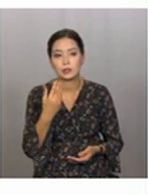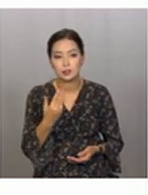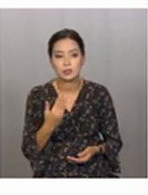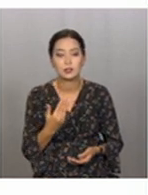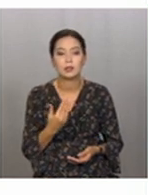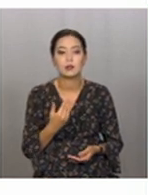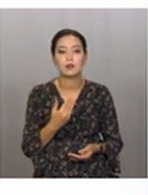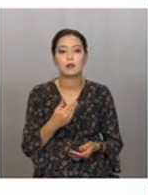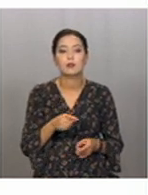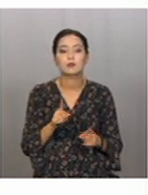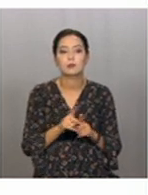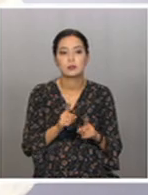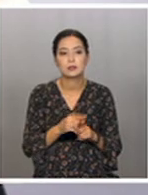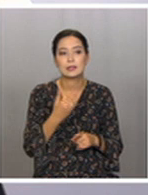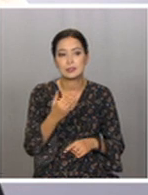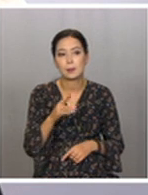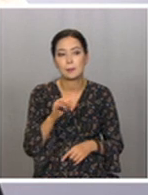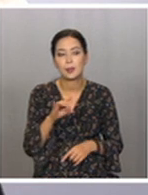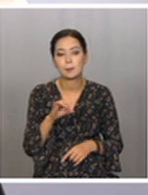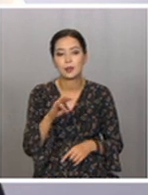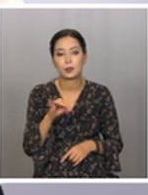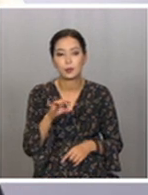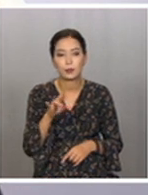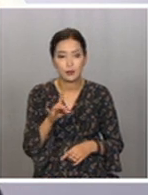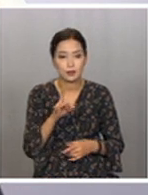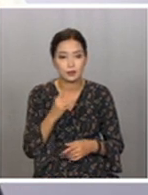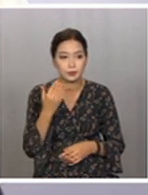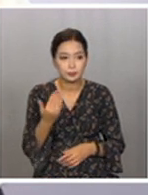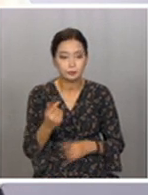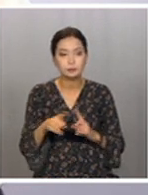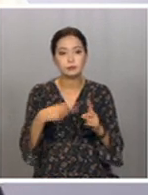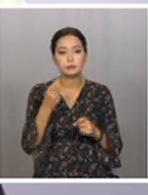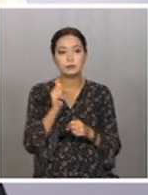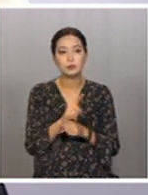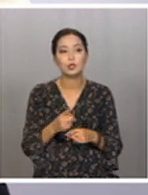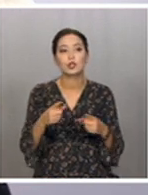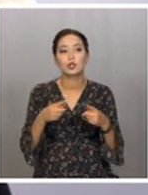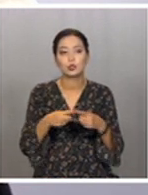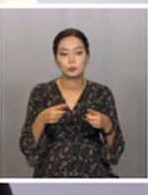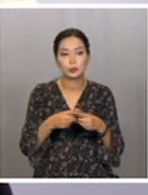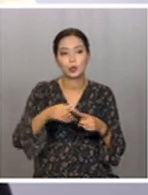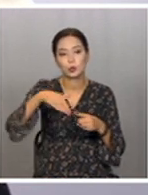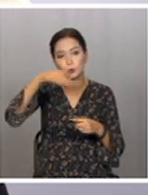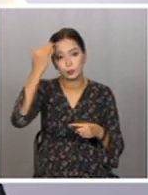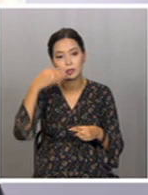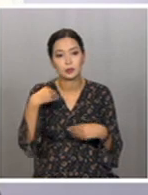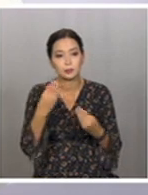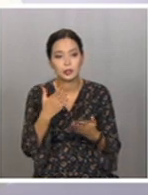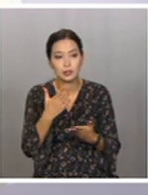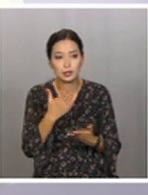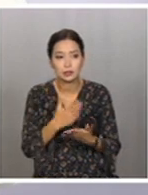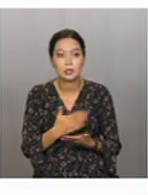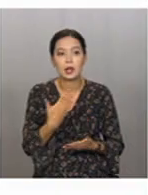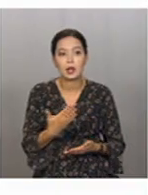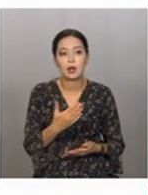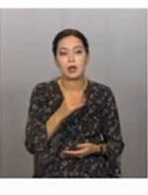вектор перпендикуляр болады екен. Келесі тапсырма. Үш бұрыштың төбелері берілген. Яғни